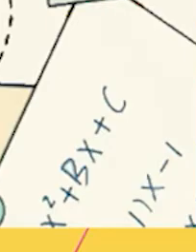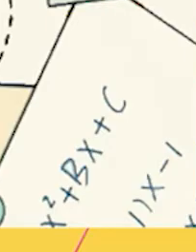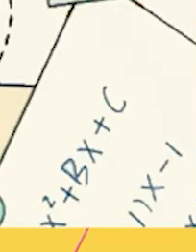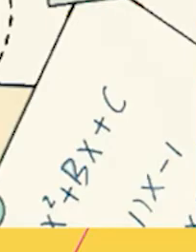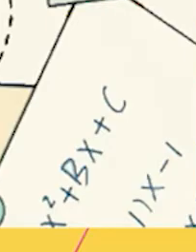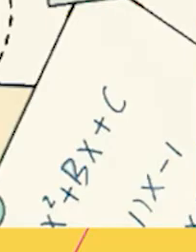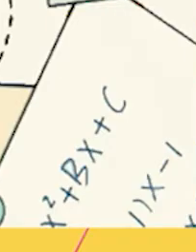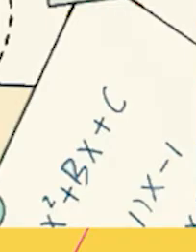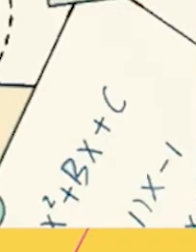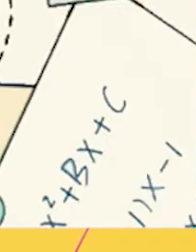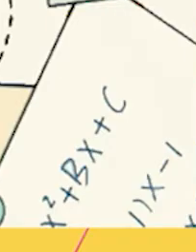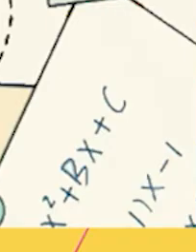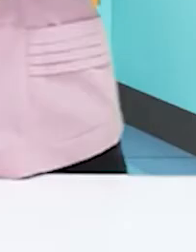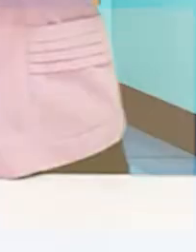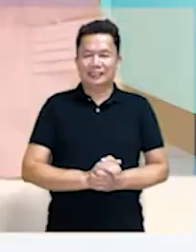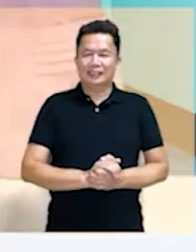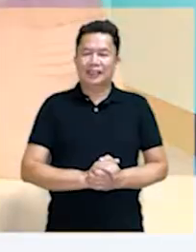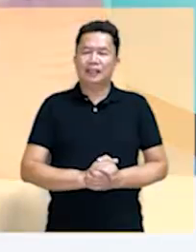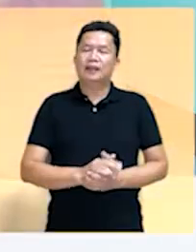Matalino!